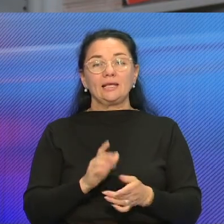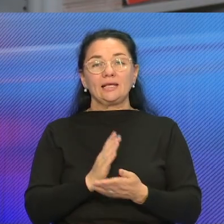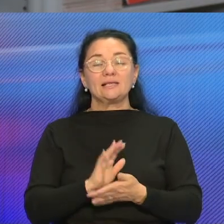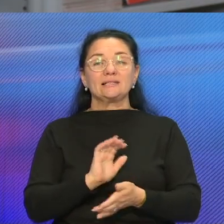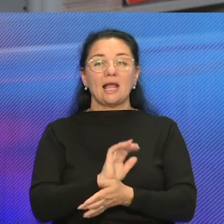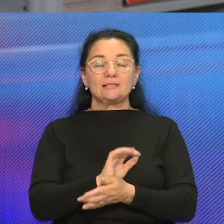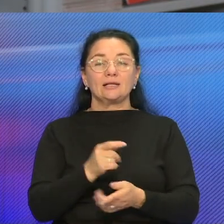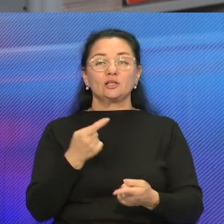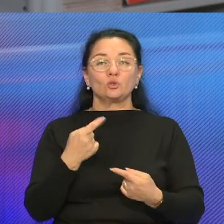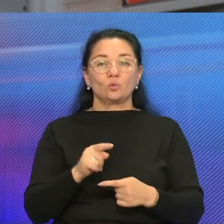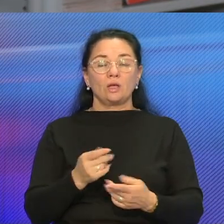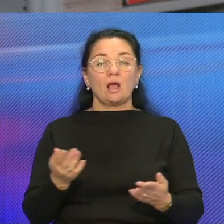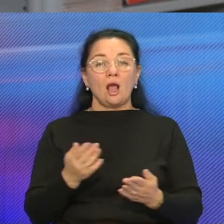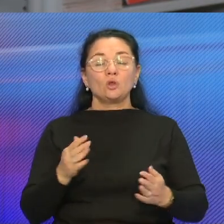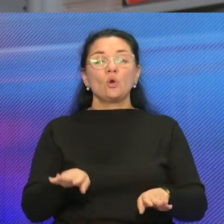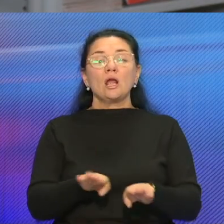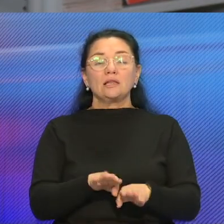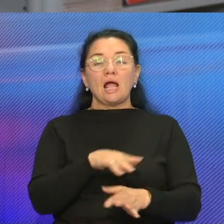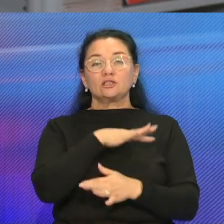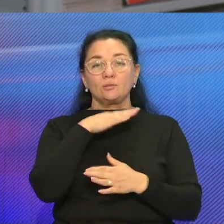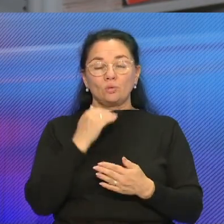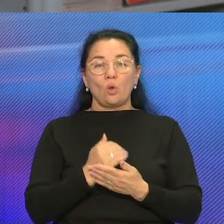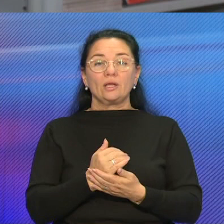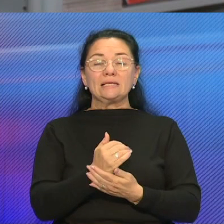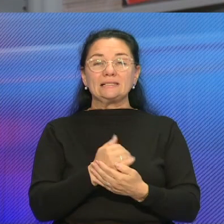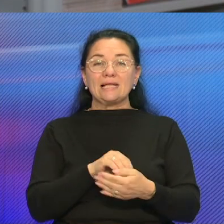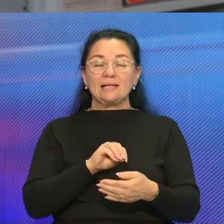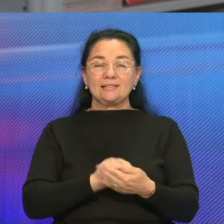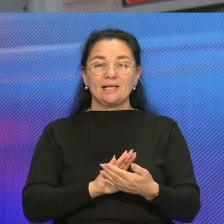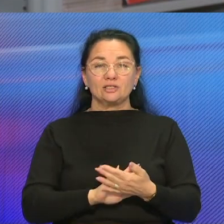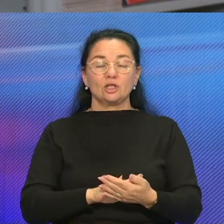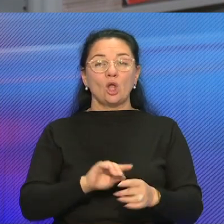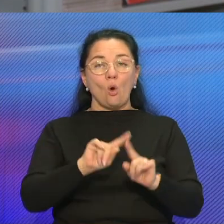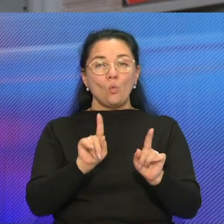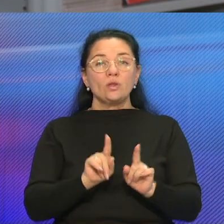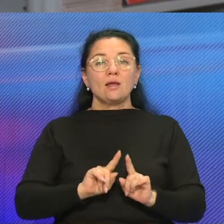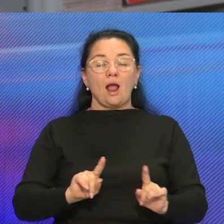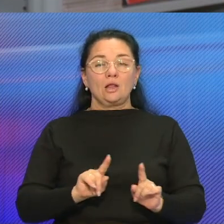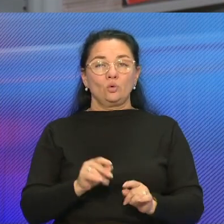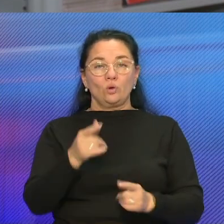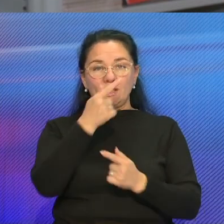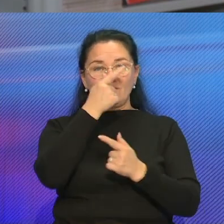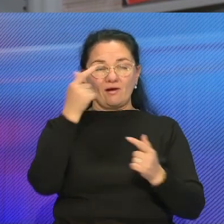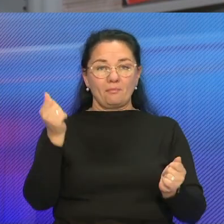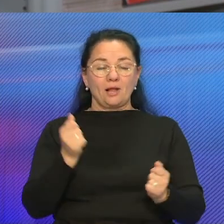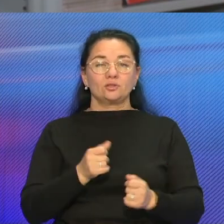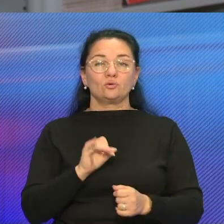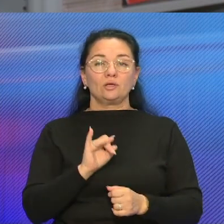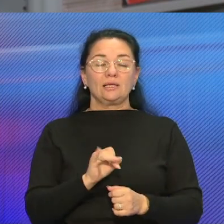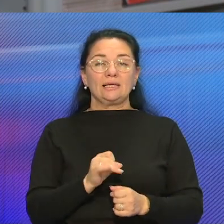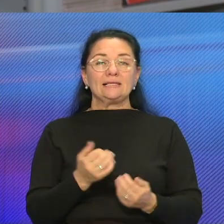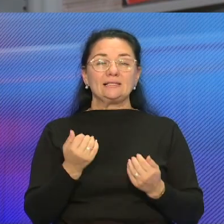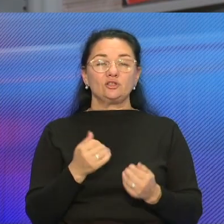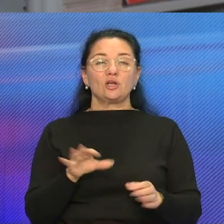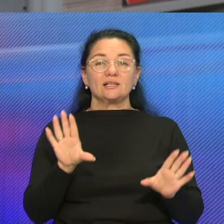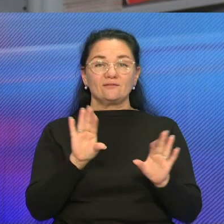таксама вельмі шмат утрымліваюць карыснай і унікальна інформацій. Ну і зараз гэта